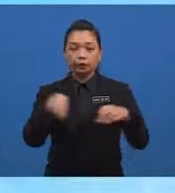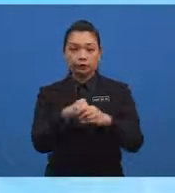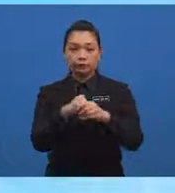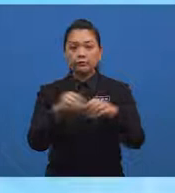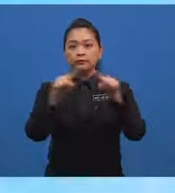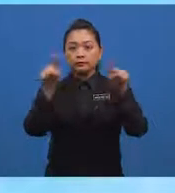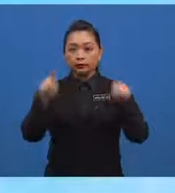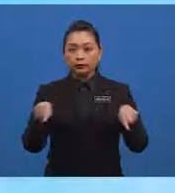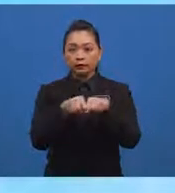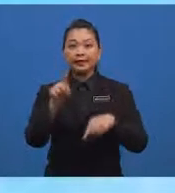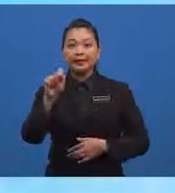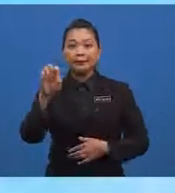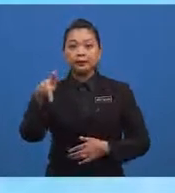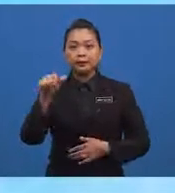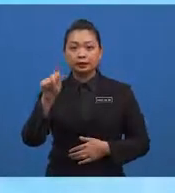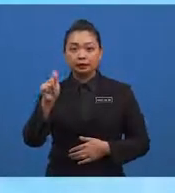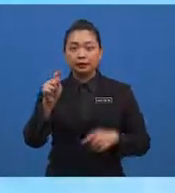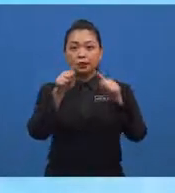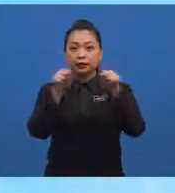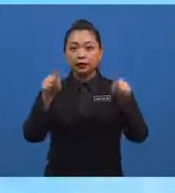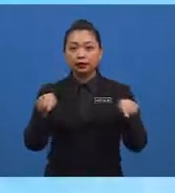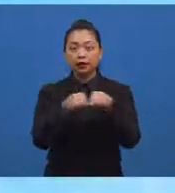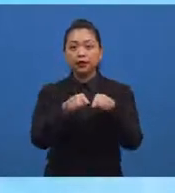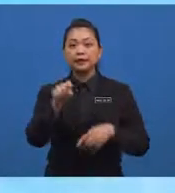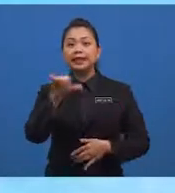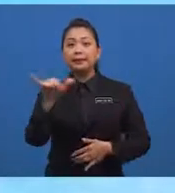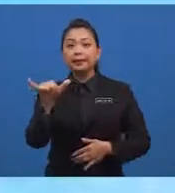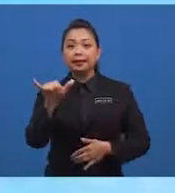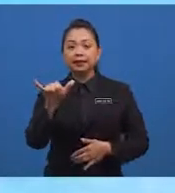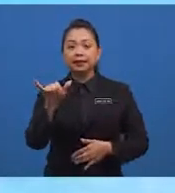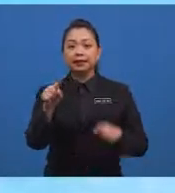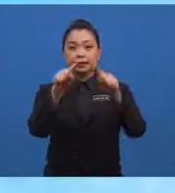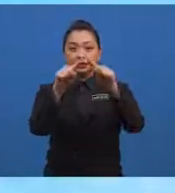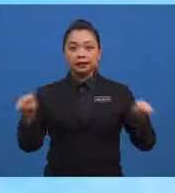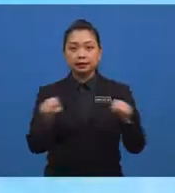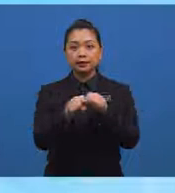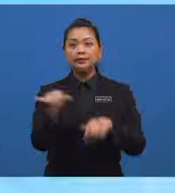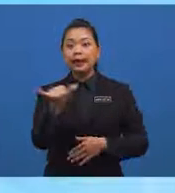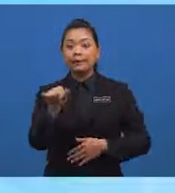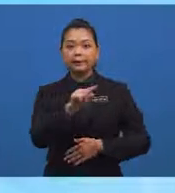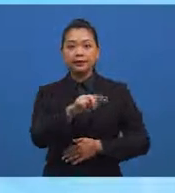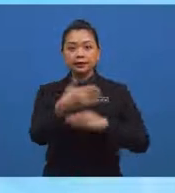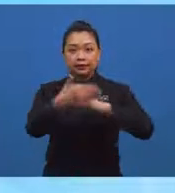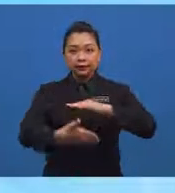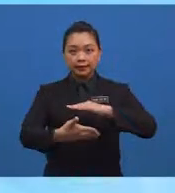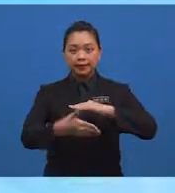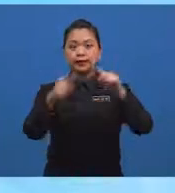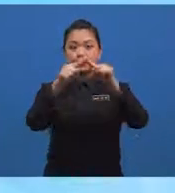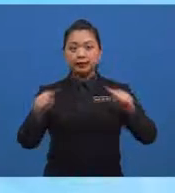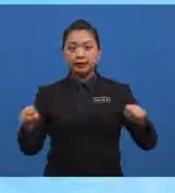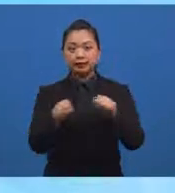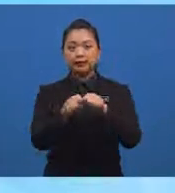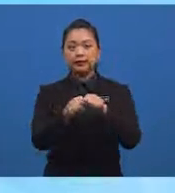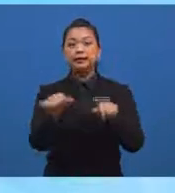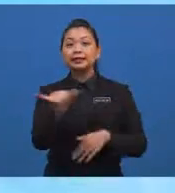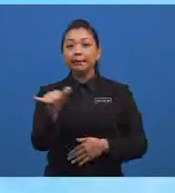segi empat tepat, segi empat sama, segitiga sama sisi, segitiga sama